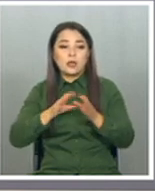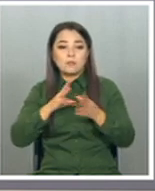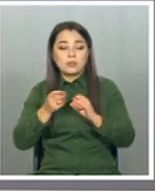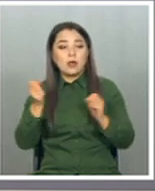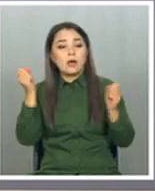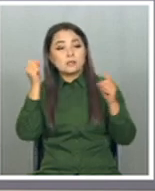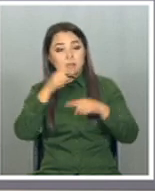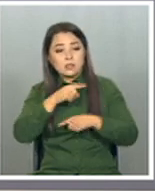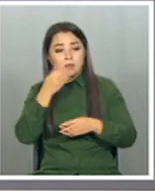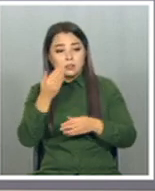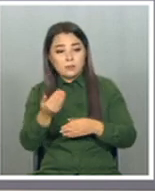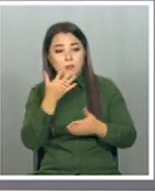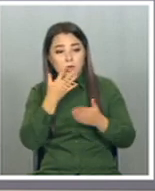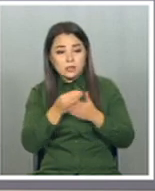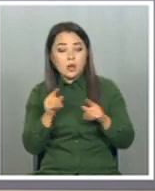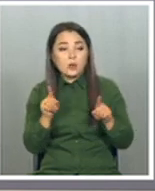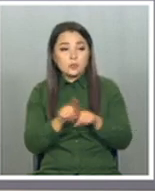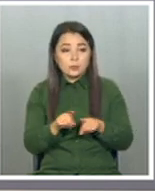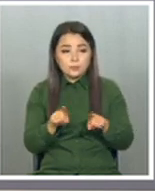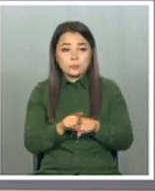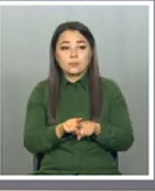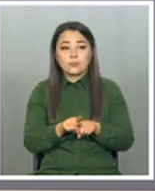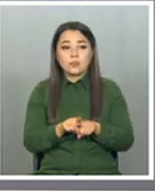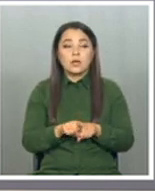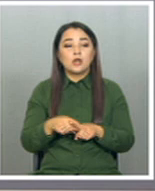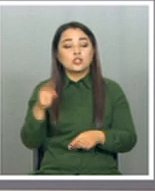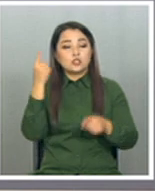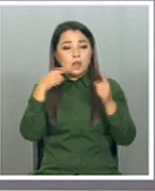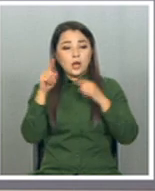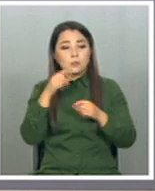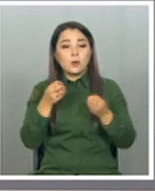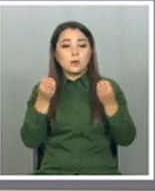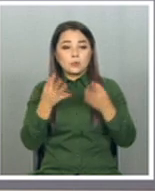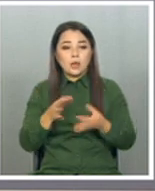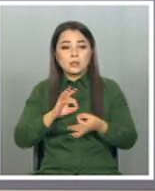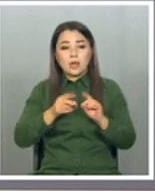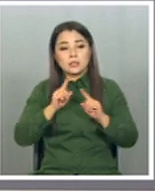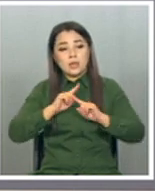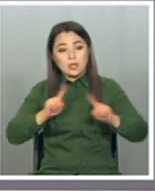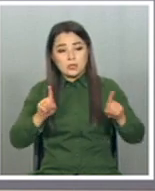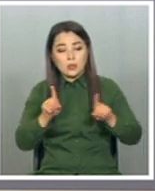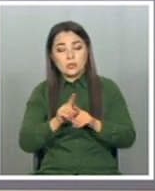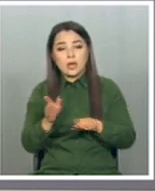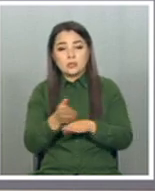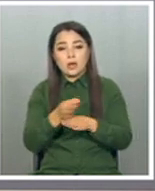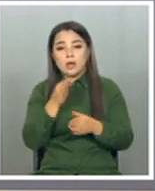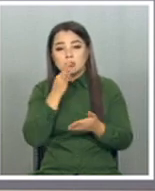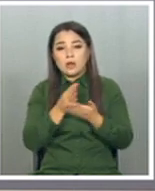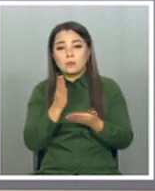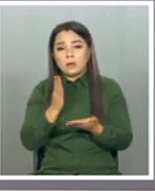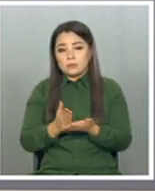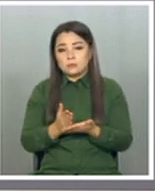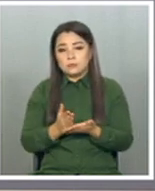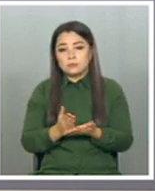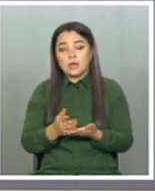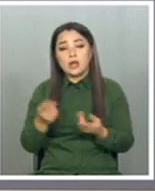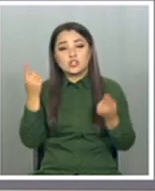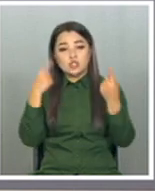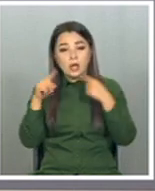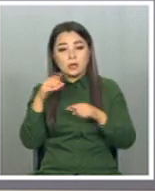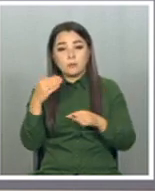анықтай отырып, сонымен бірге шығарманың көркемдік ерекшелігіне талдау жасаймыз.